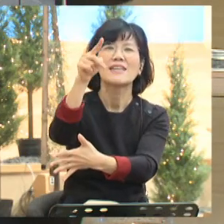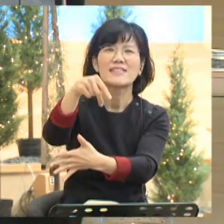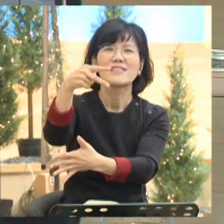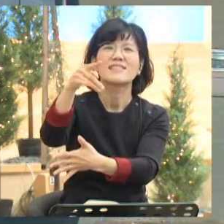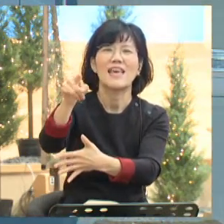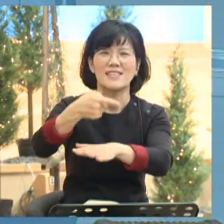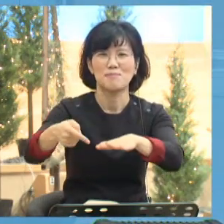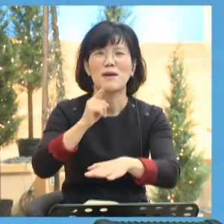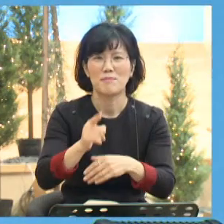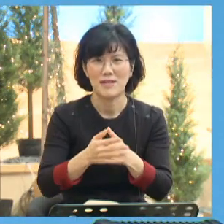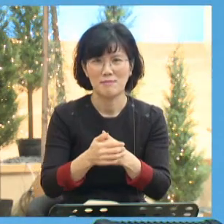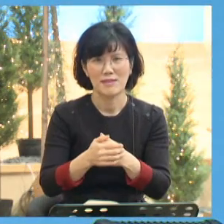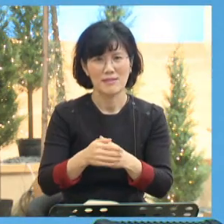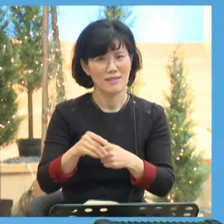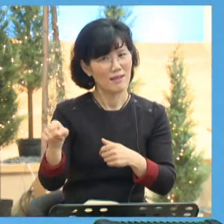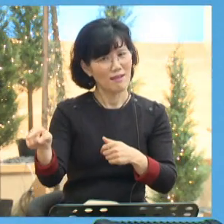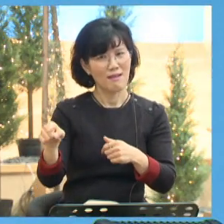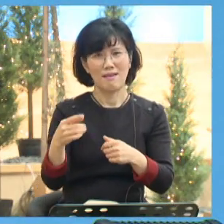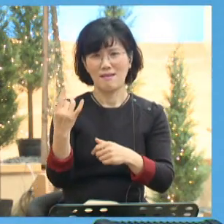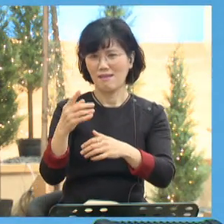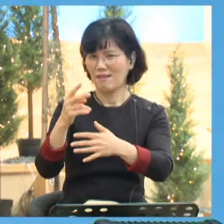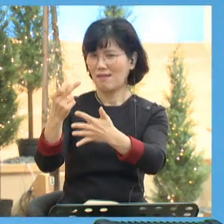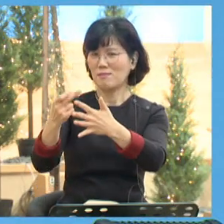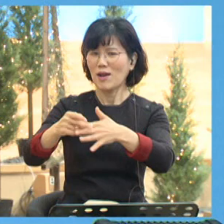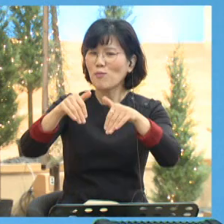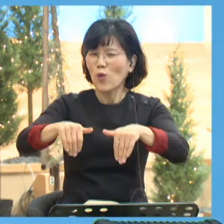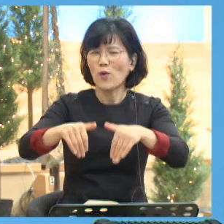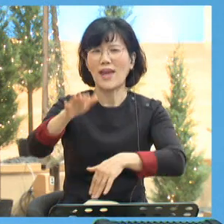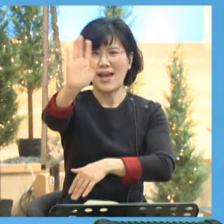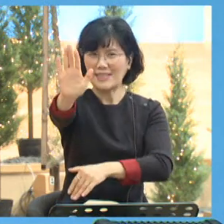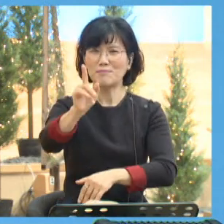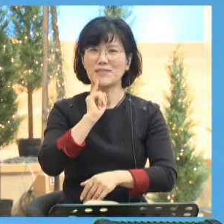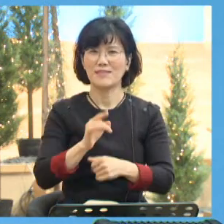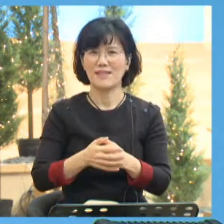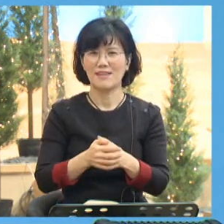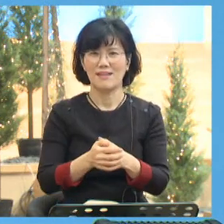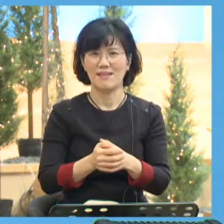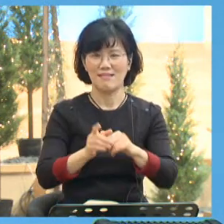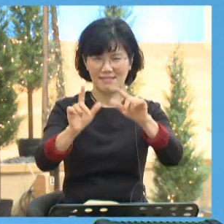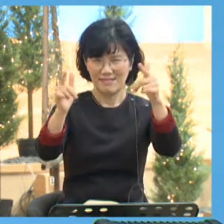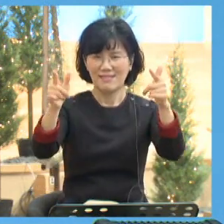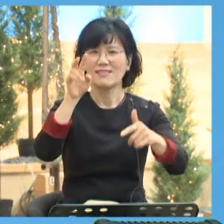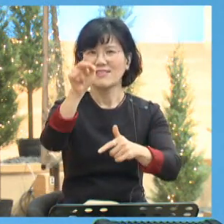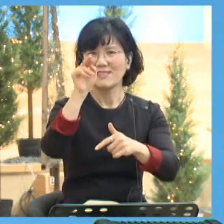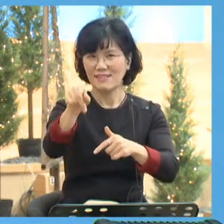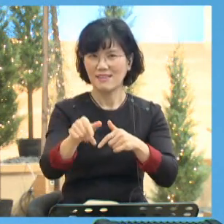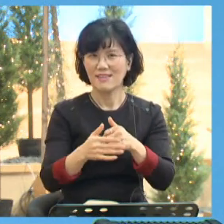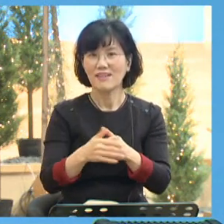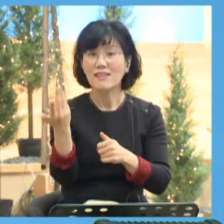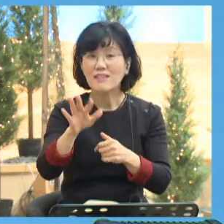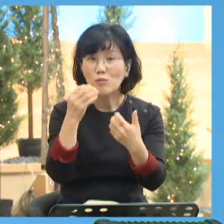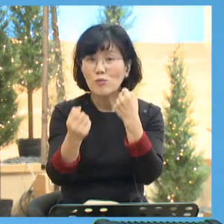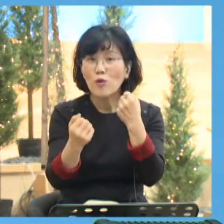앱으로 라멘 오예 이런거 아니에요 종 아니었어요 그런데도 불을 가곡 이런 말도